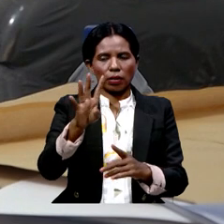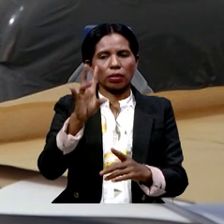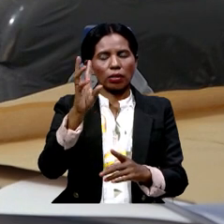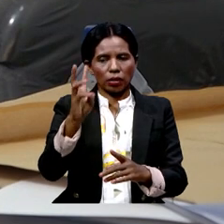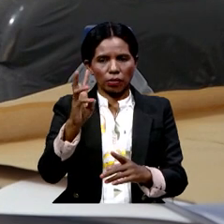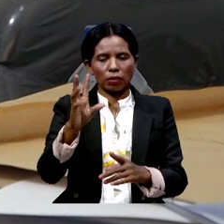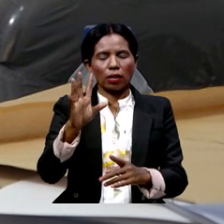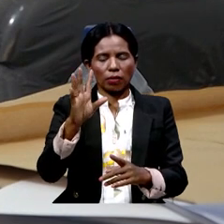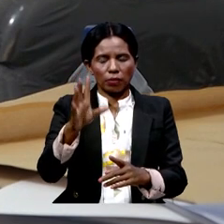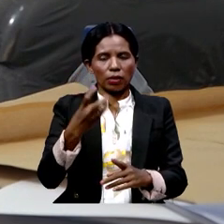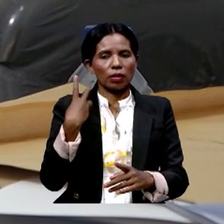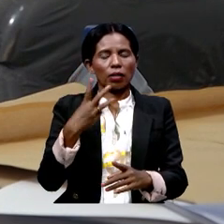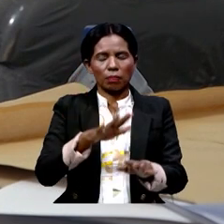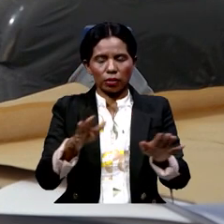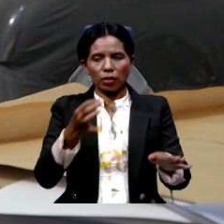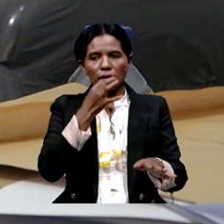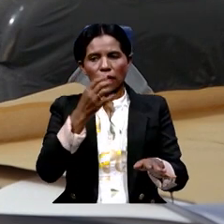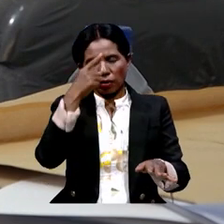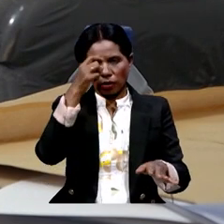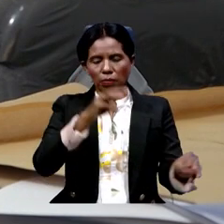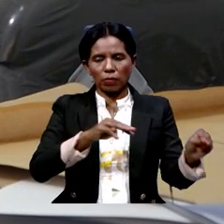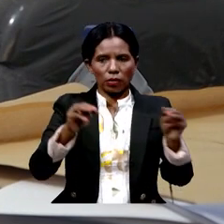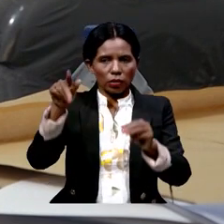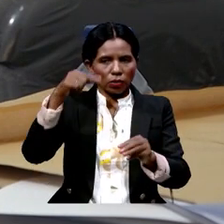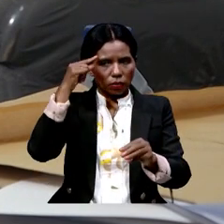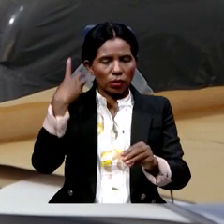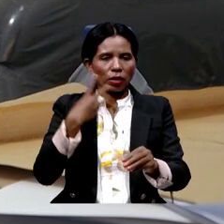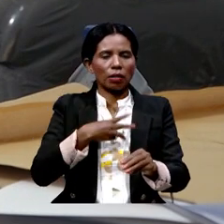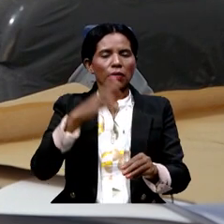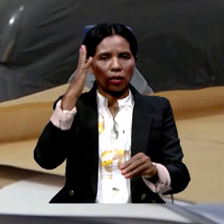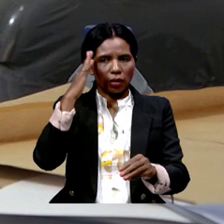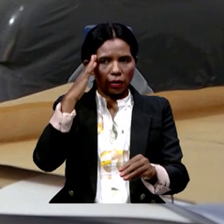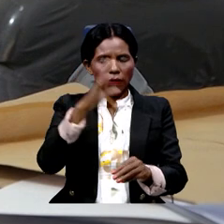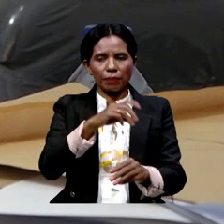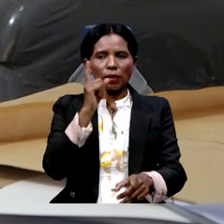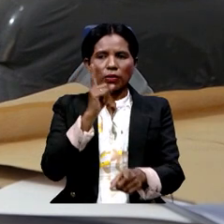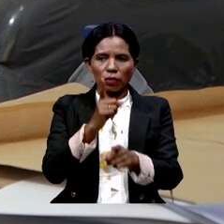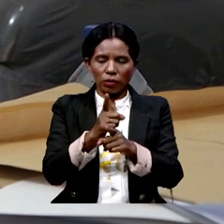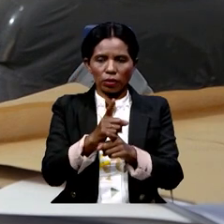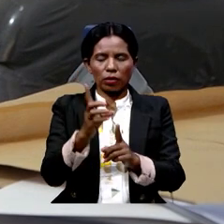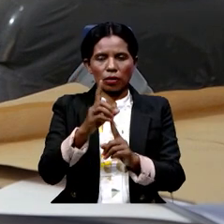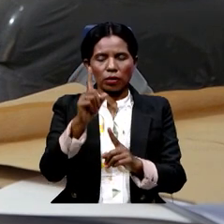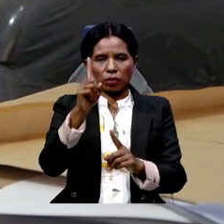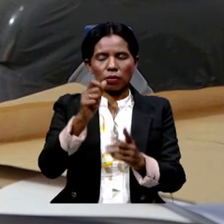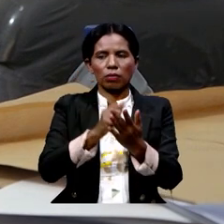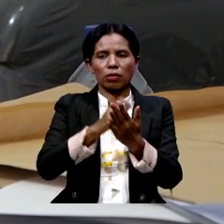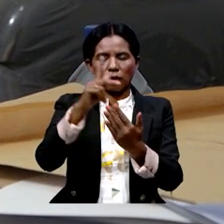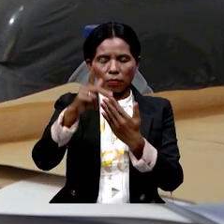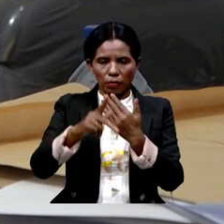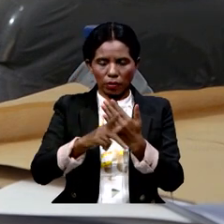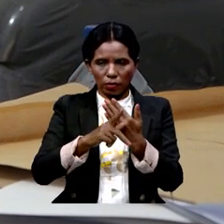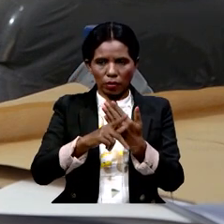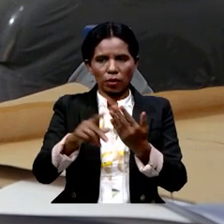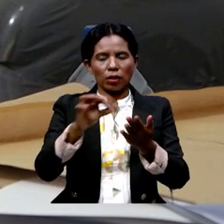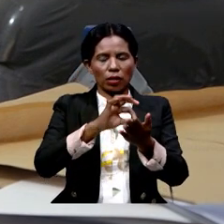betamba mudança de governação ami mo satene ne be lolos dia 1 de abril ne be makalu